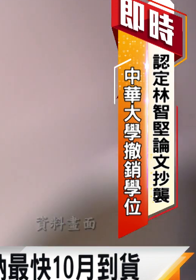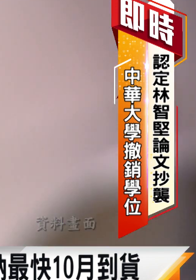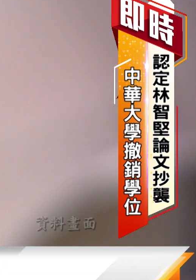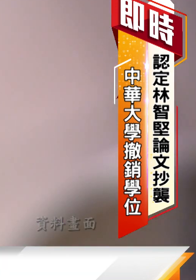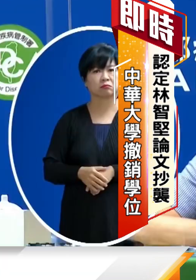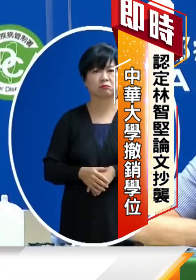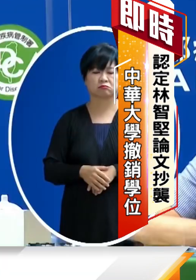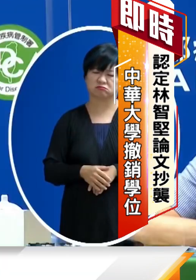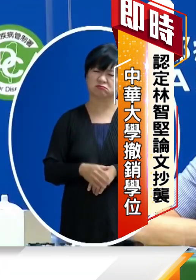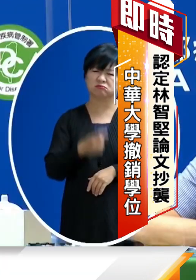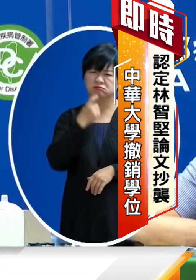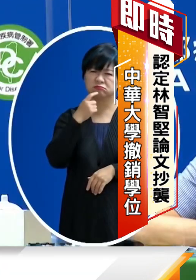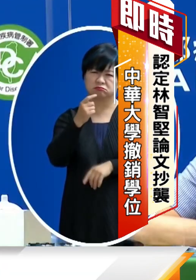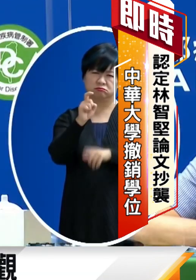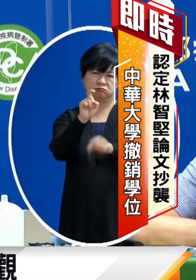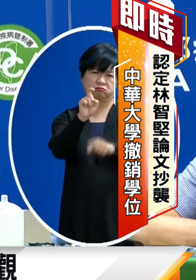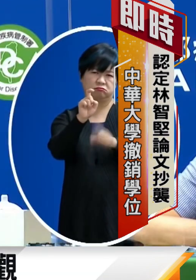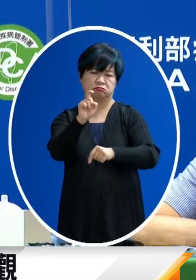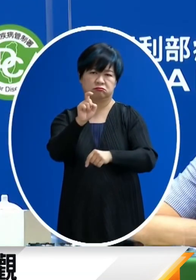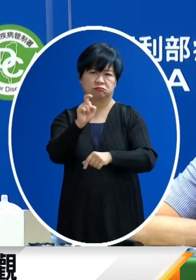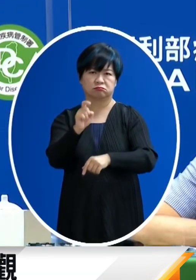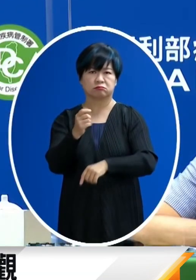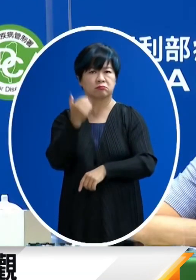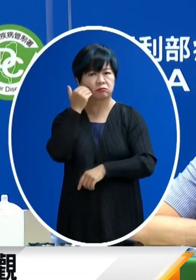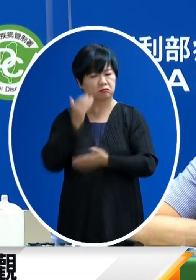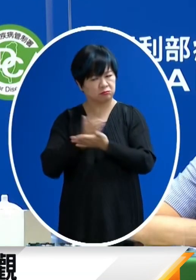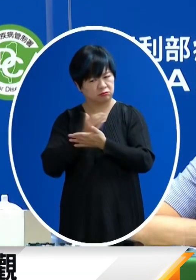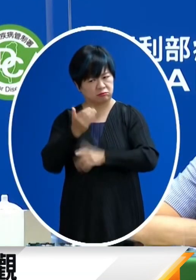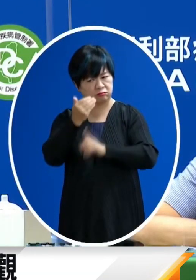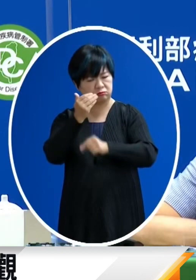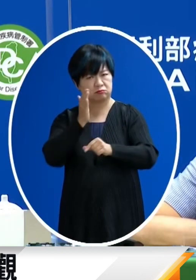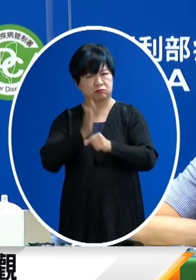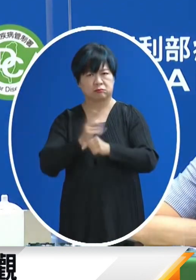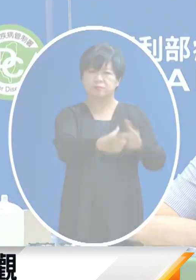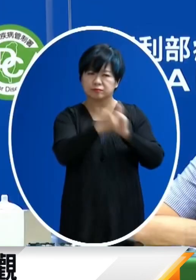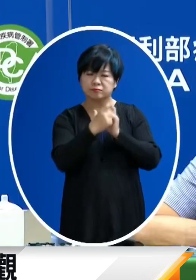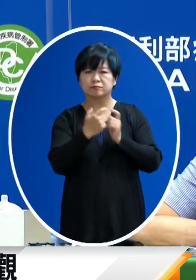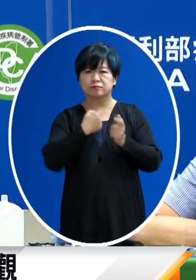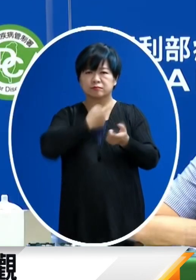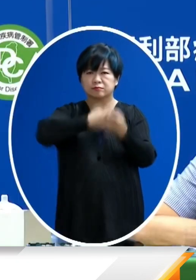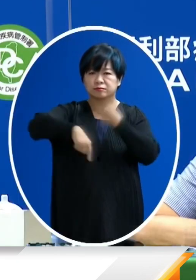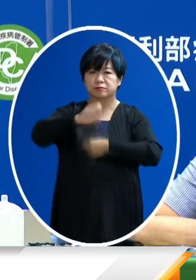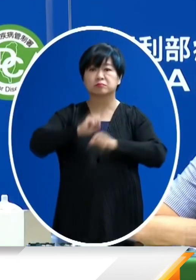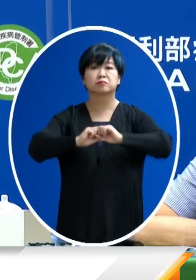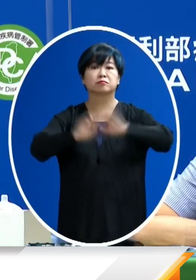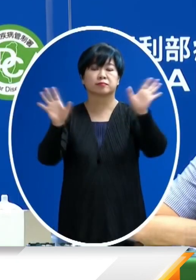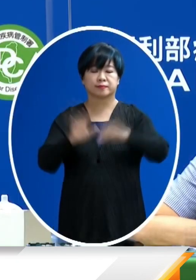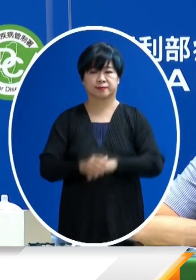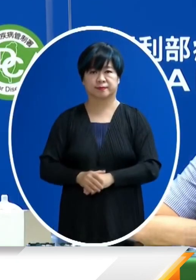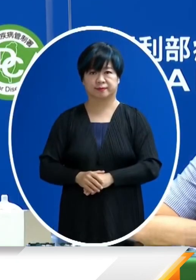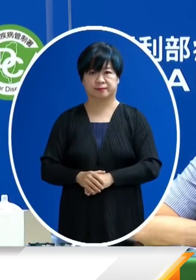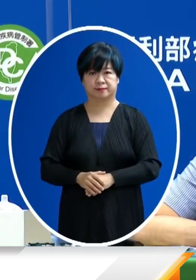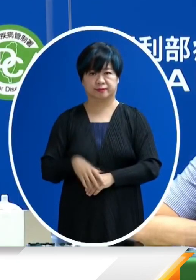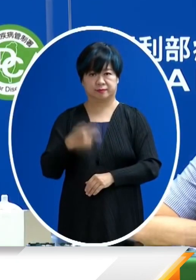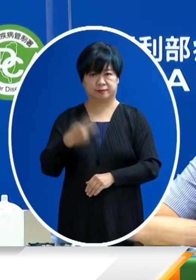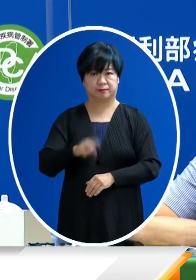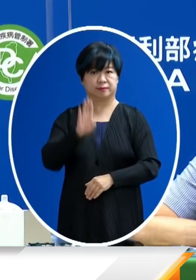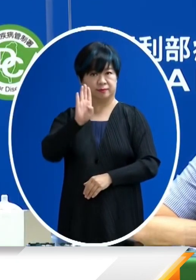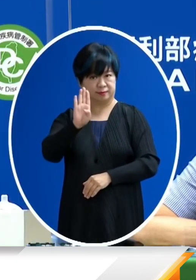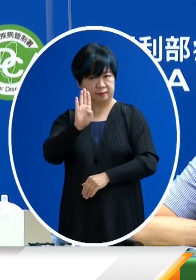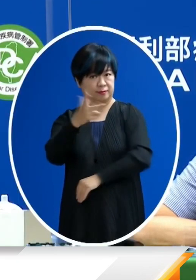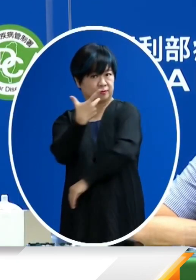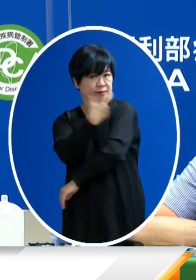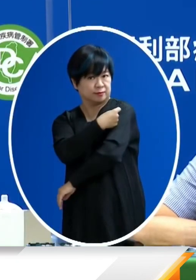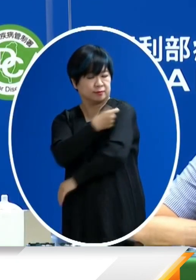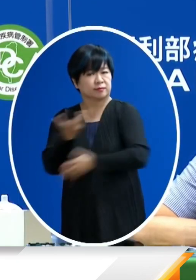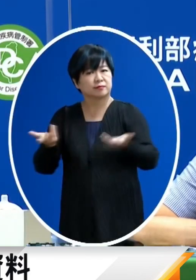该要到会到10月了，我想到9月初9月中这个是比较太乐观了。好，那这个另外关于 BNT 的部分，